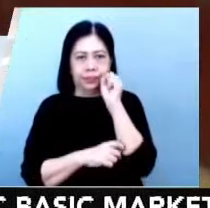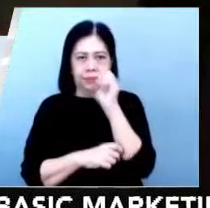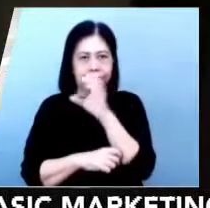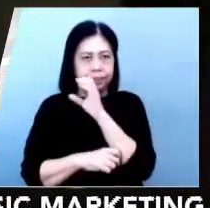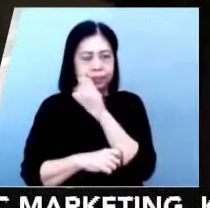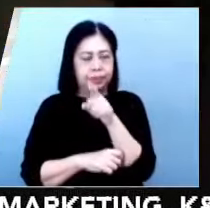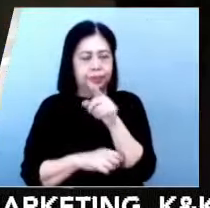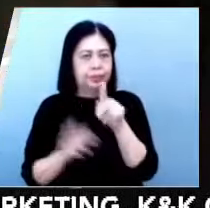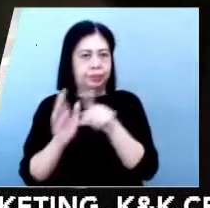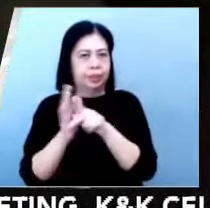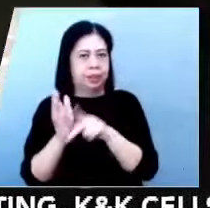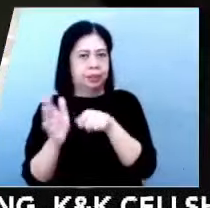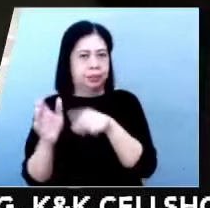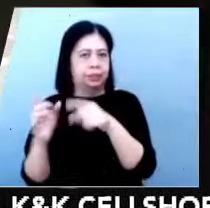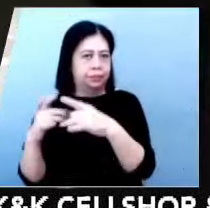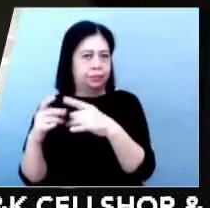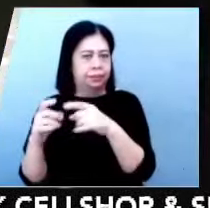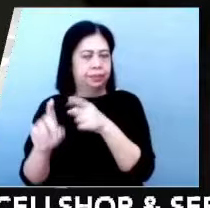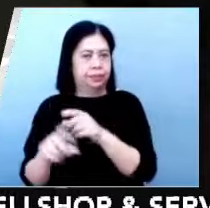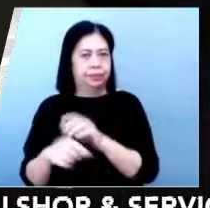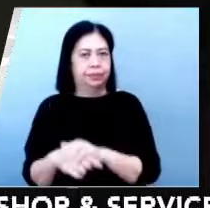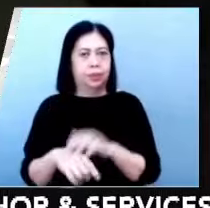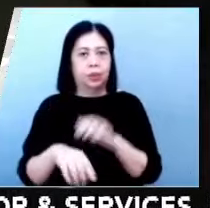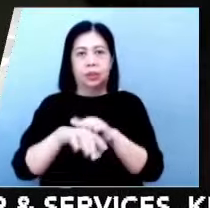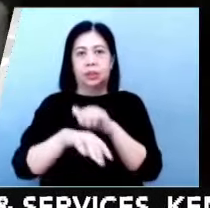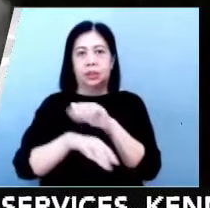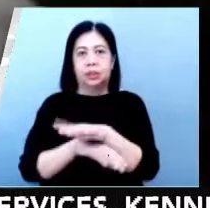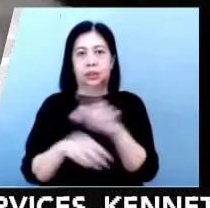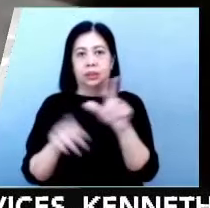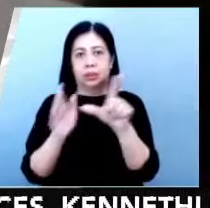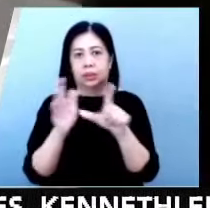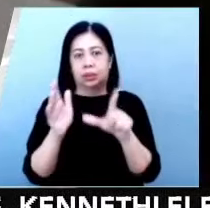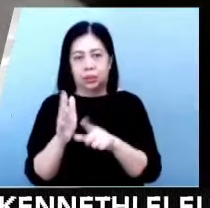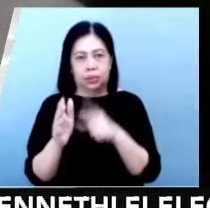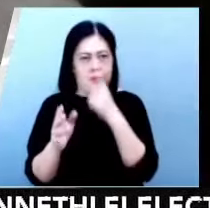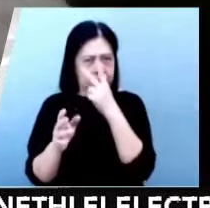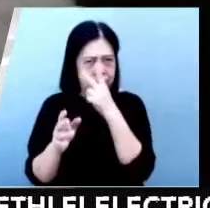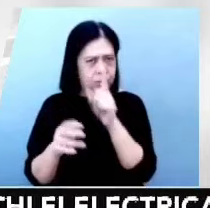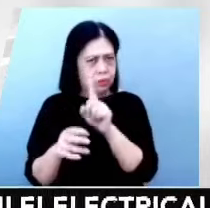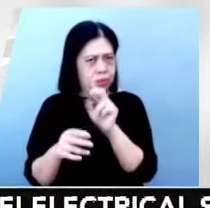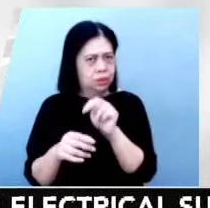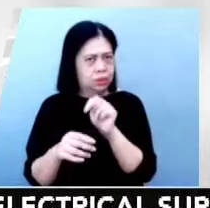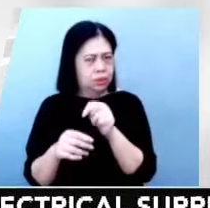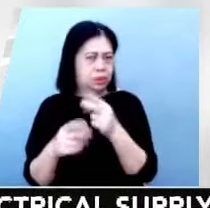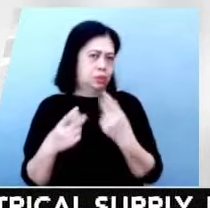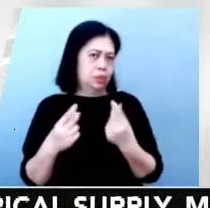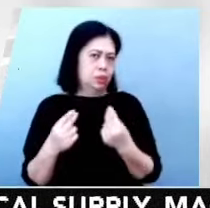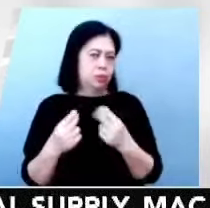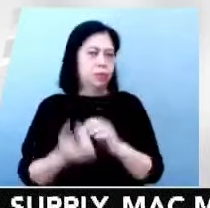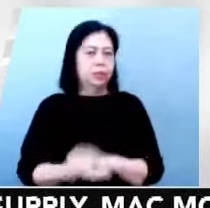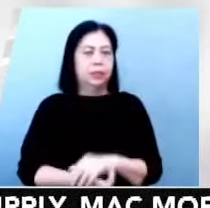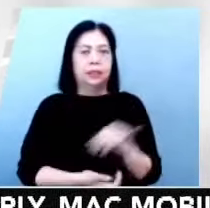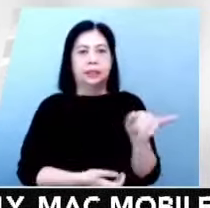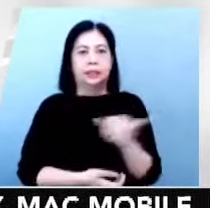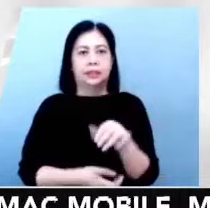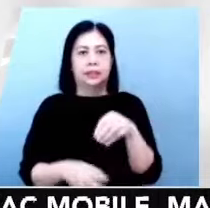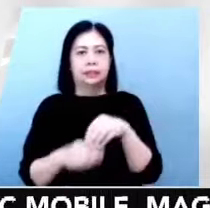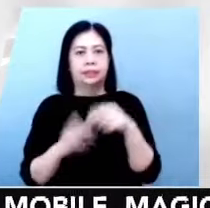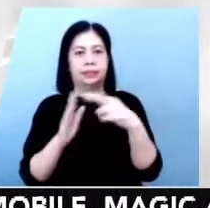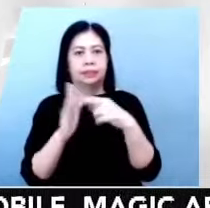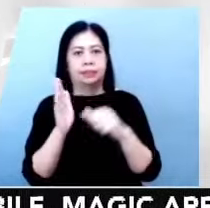pulisiya. We are sending our lawyer and we will make the necessary action about this. Parehong nakasaad sa Republic Act